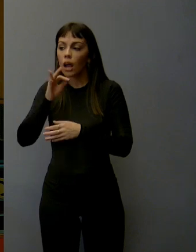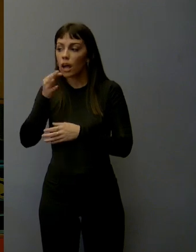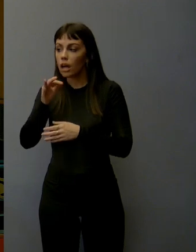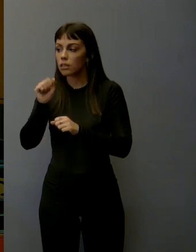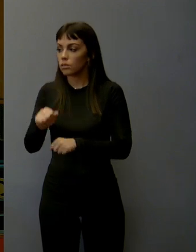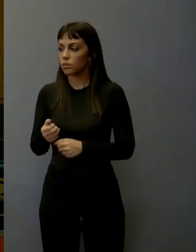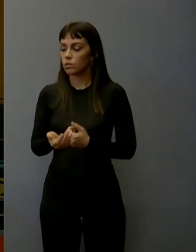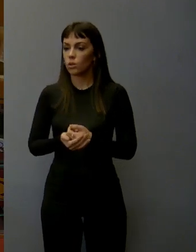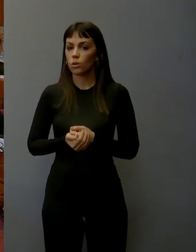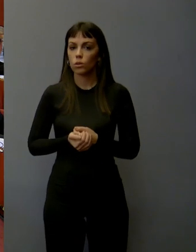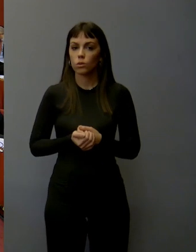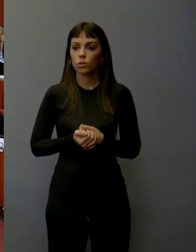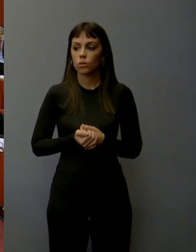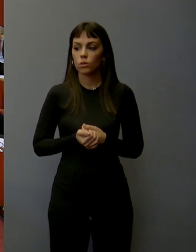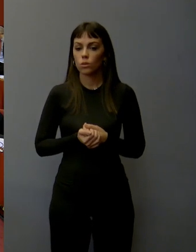prego